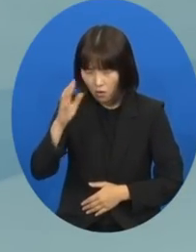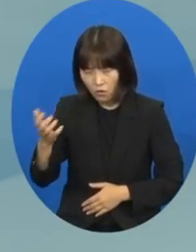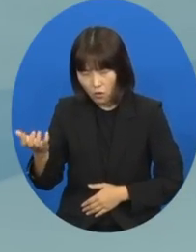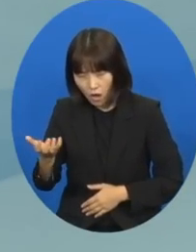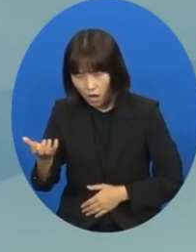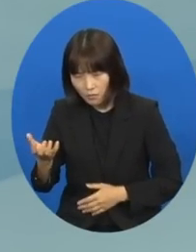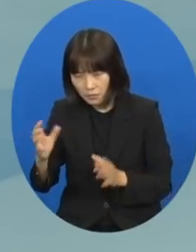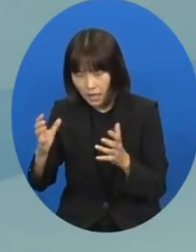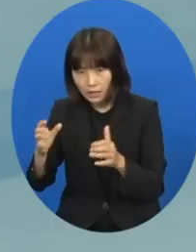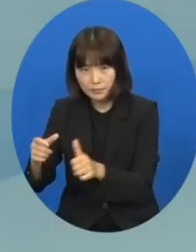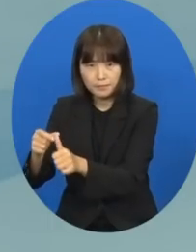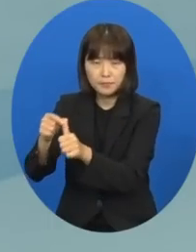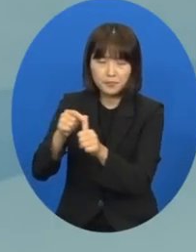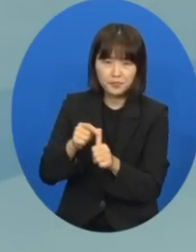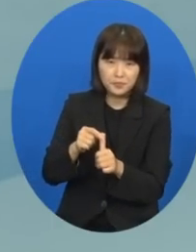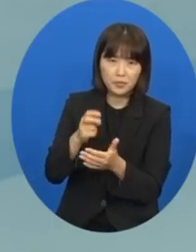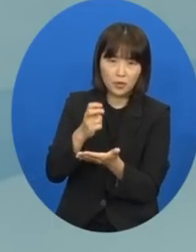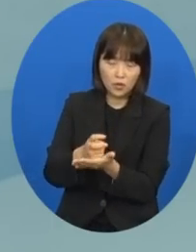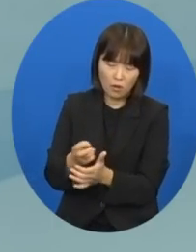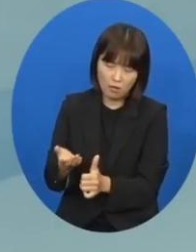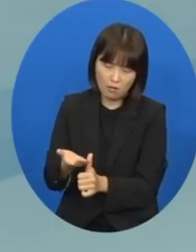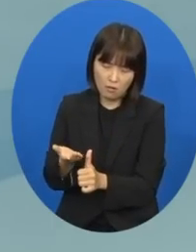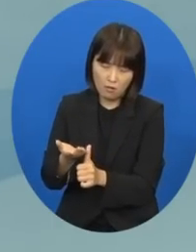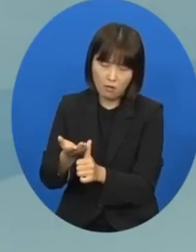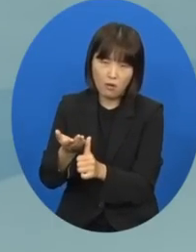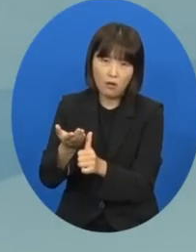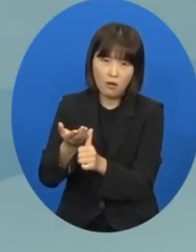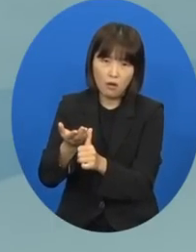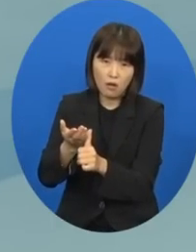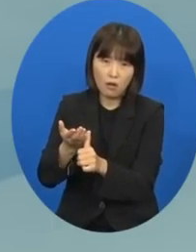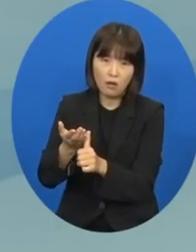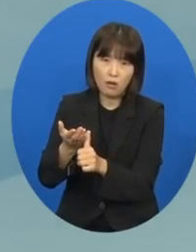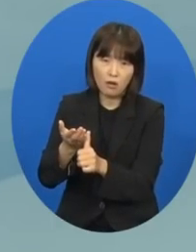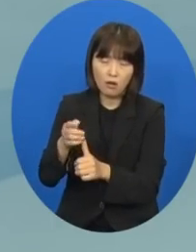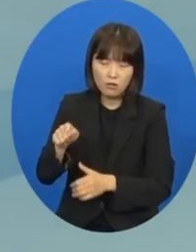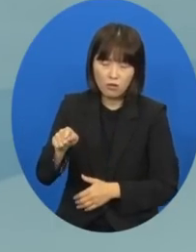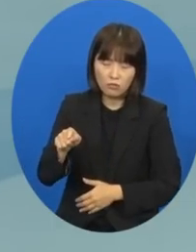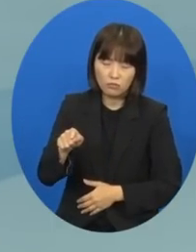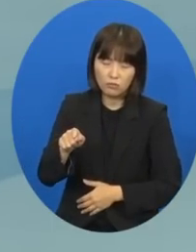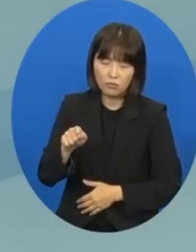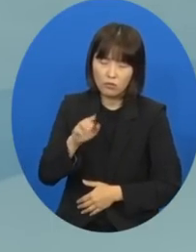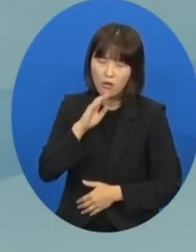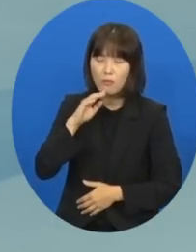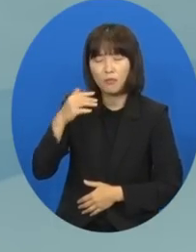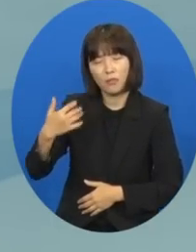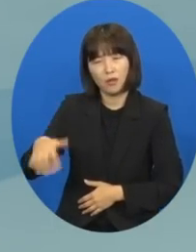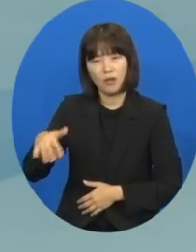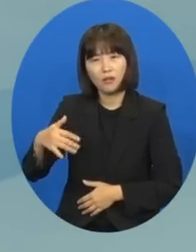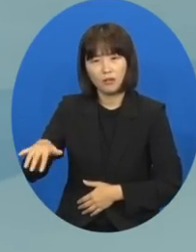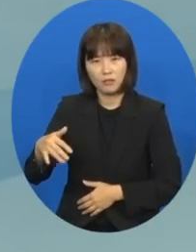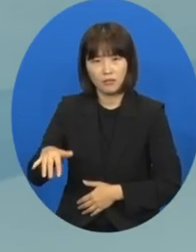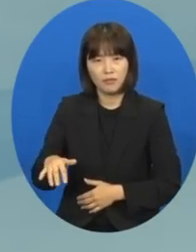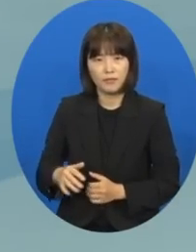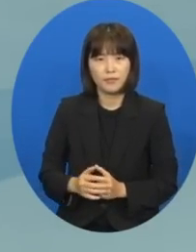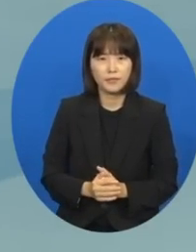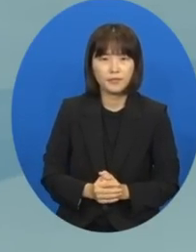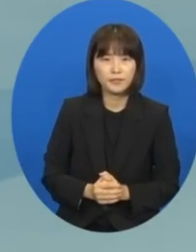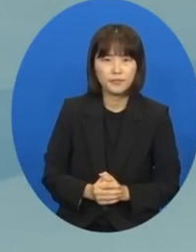입양을 해서 사랑과 믿음으로 기르는 것도 만만치 않은 것입니다.